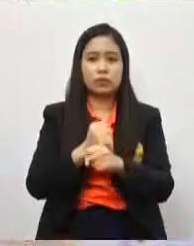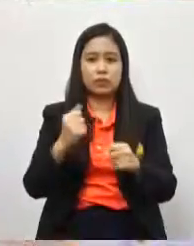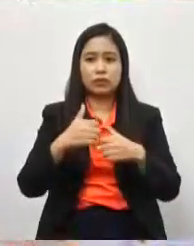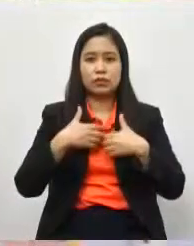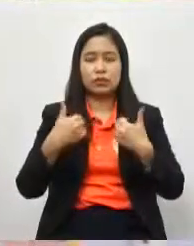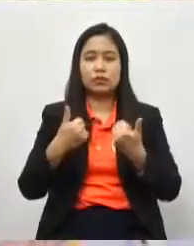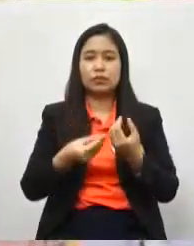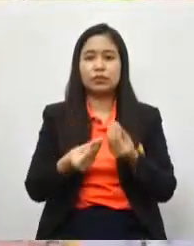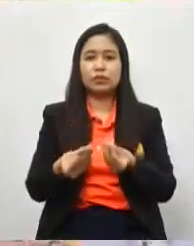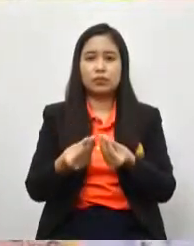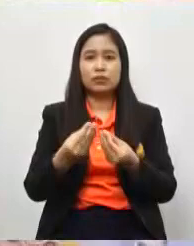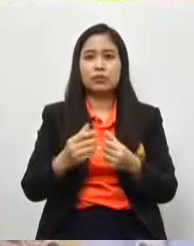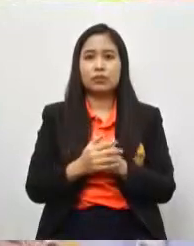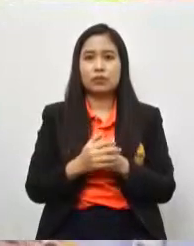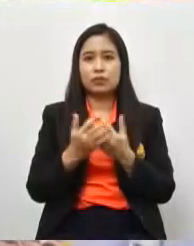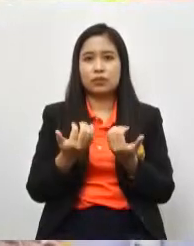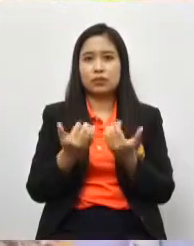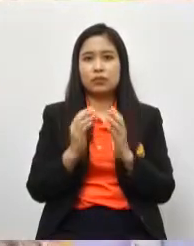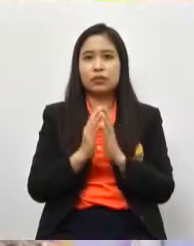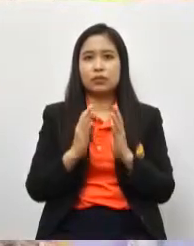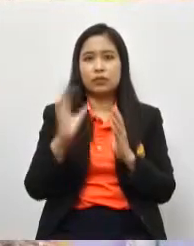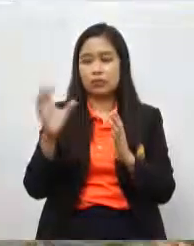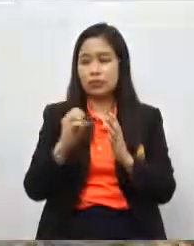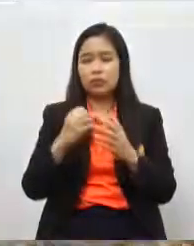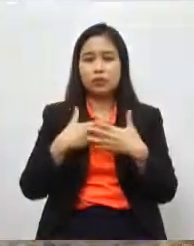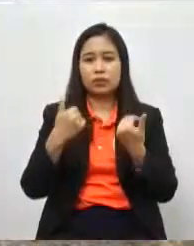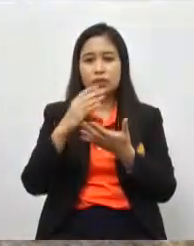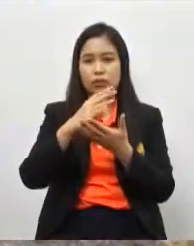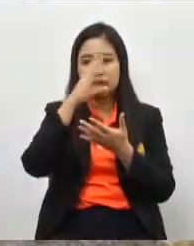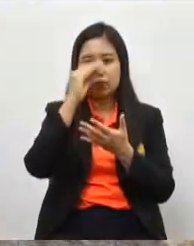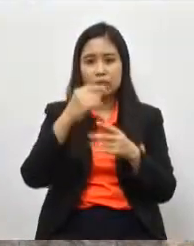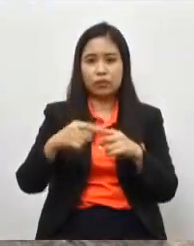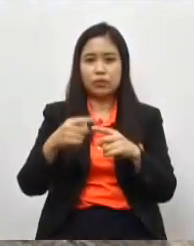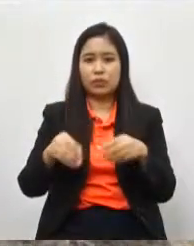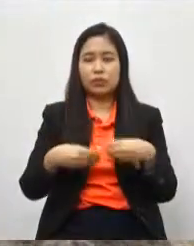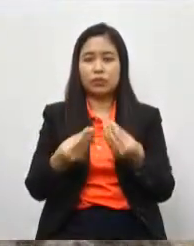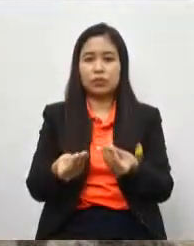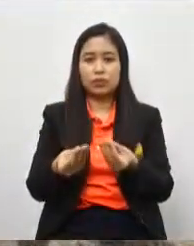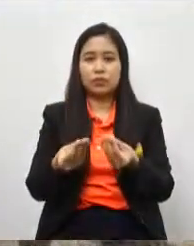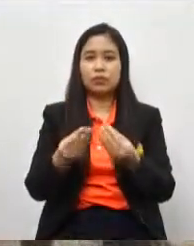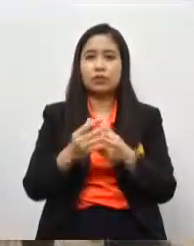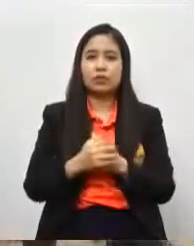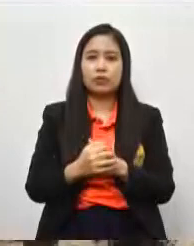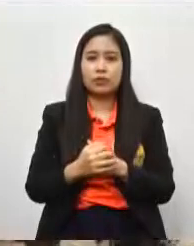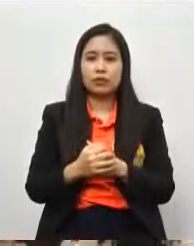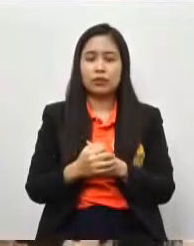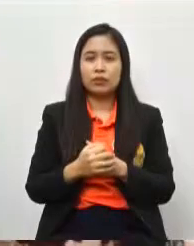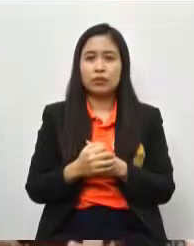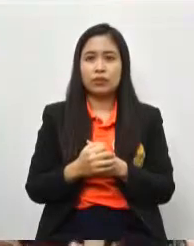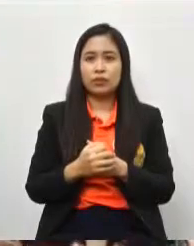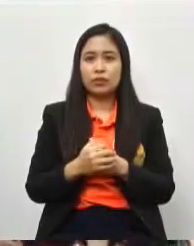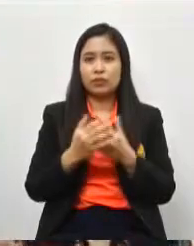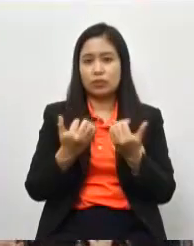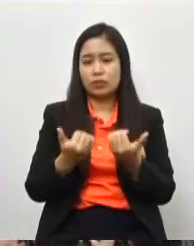ำพูดได้ท่านได้นำความสุขอันยิ่งใหญ่มามอบให้กับครอบครัวของหนูหนูและ